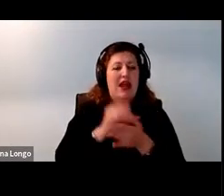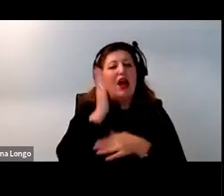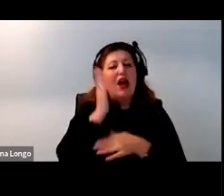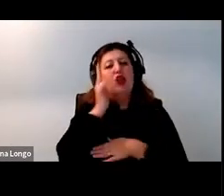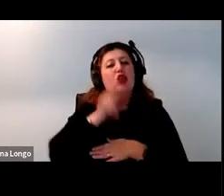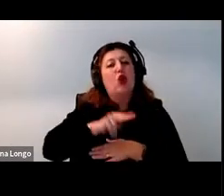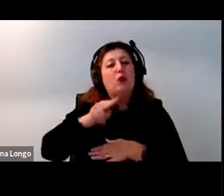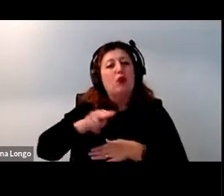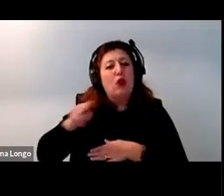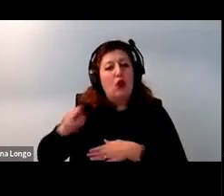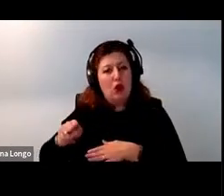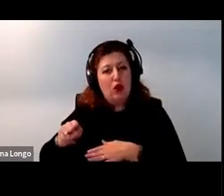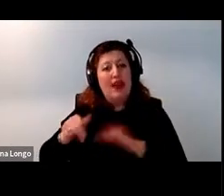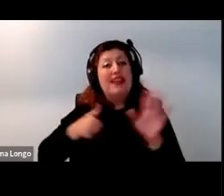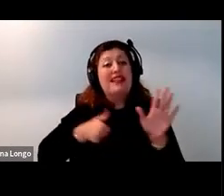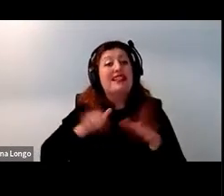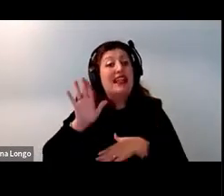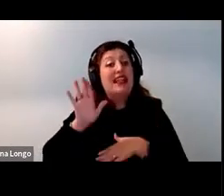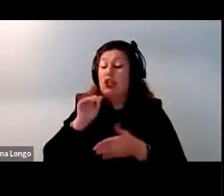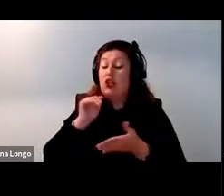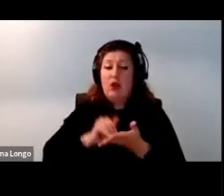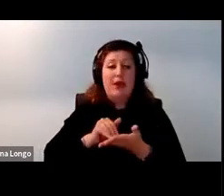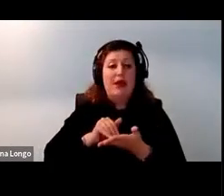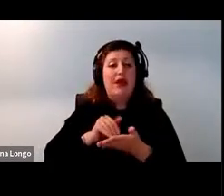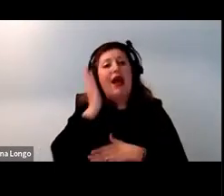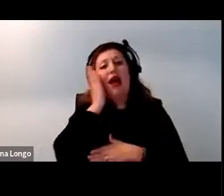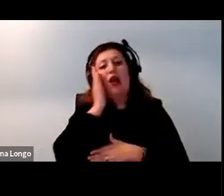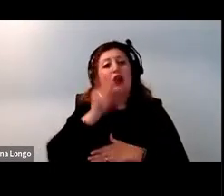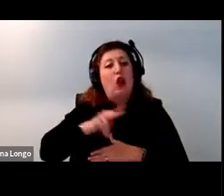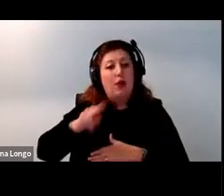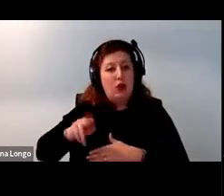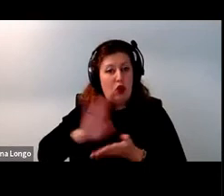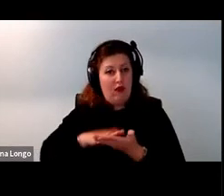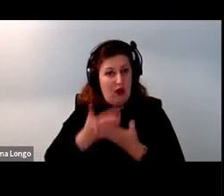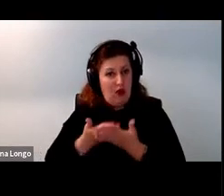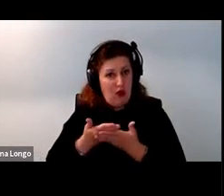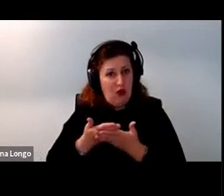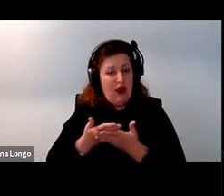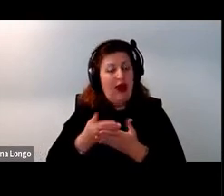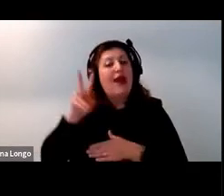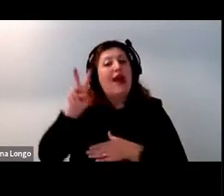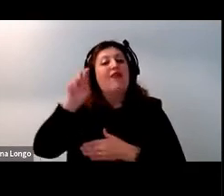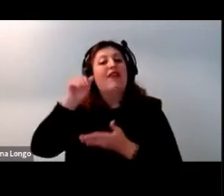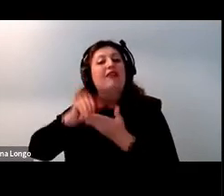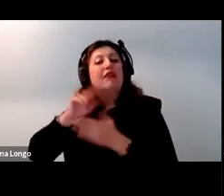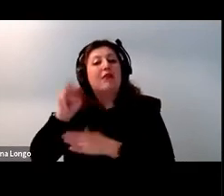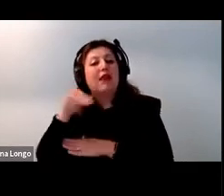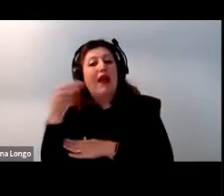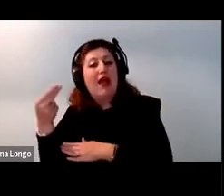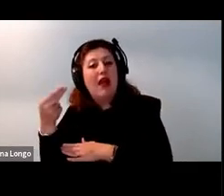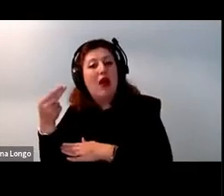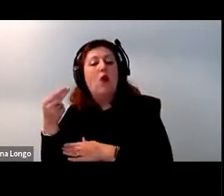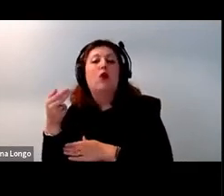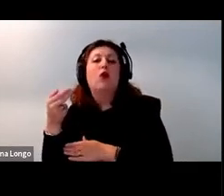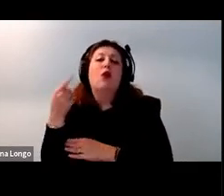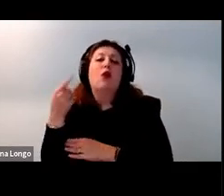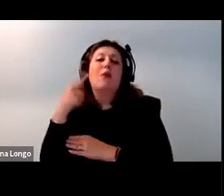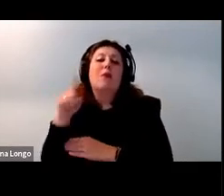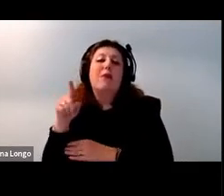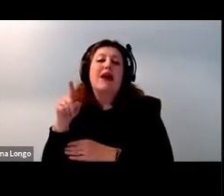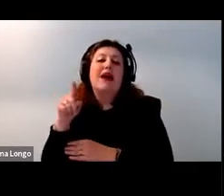sui 65.000 euro il dormitorio e 20.000 euro secondo me gli interventi dei